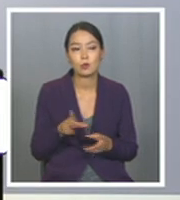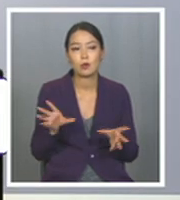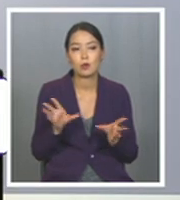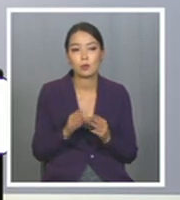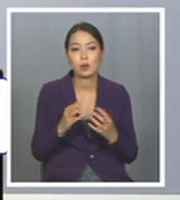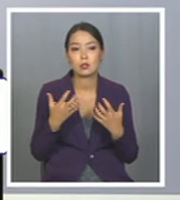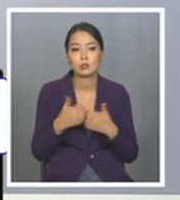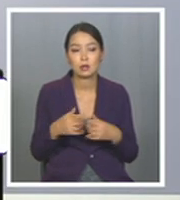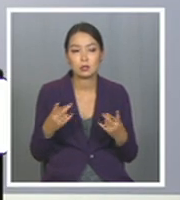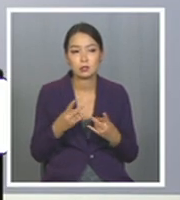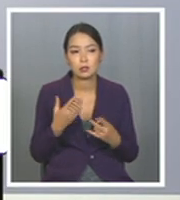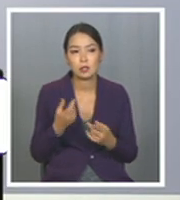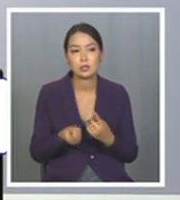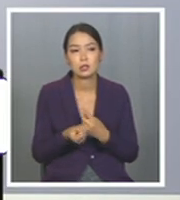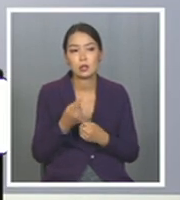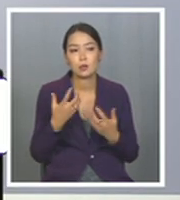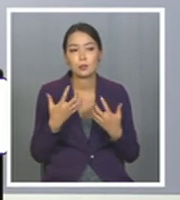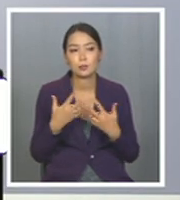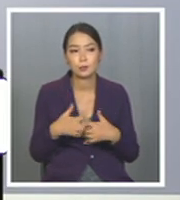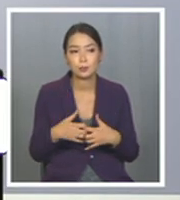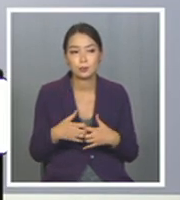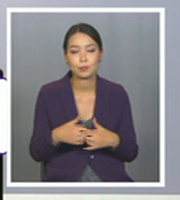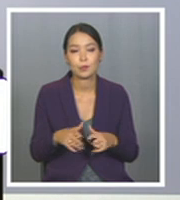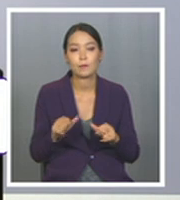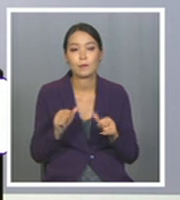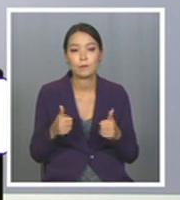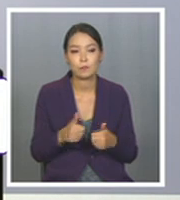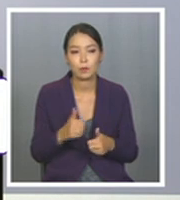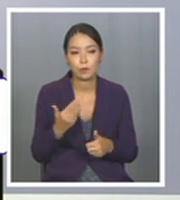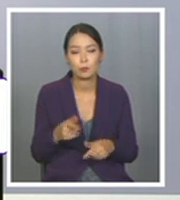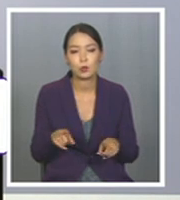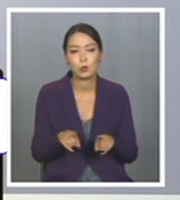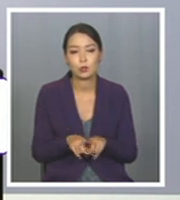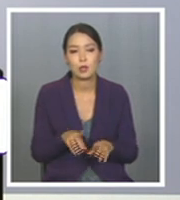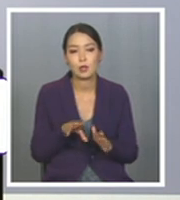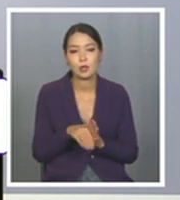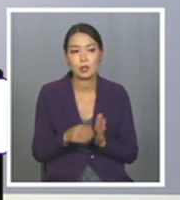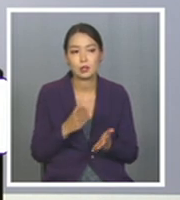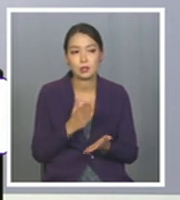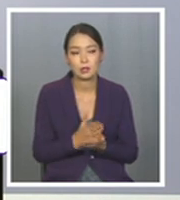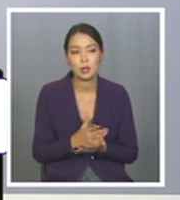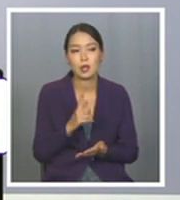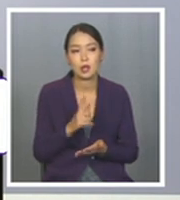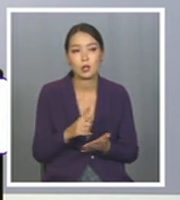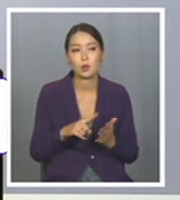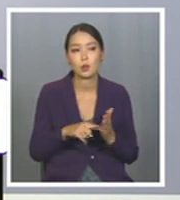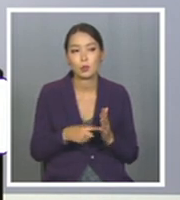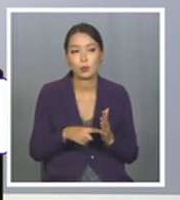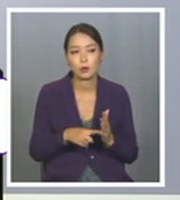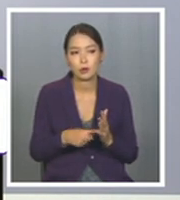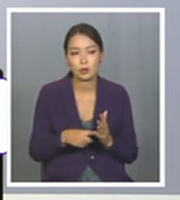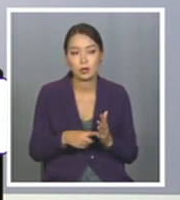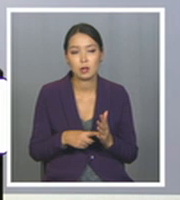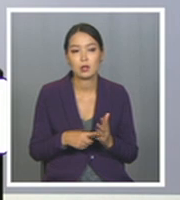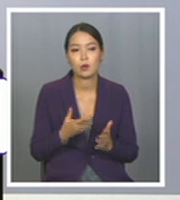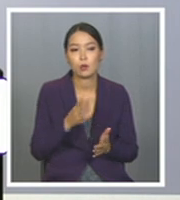Егер туындалатын болсақ, бізде формуламыз міне мынау түрге енеді. Яғни L көбейтілген міне тоқ күшінің